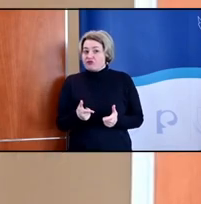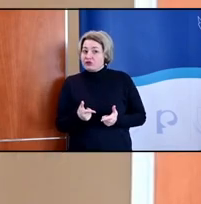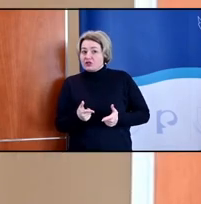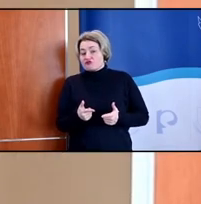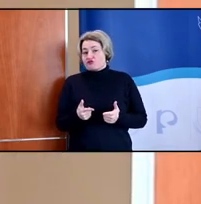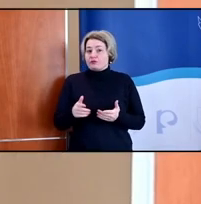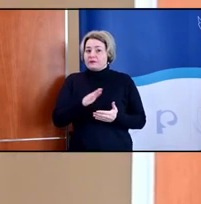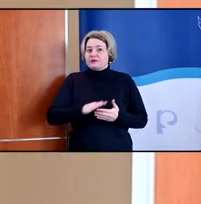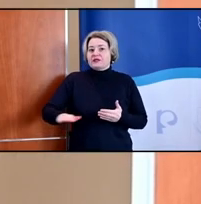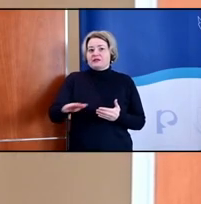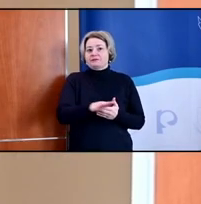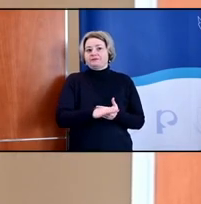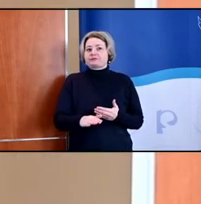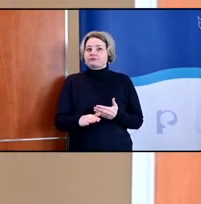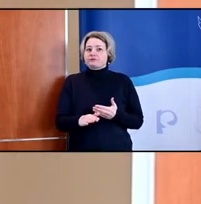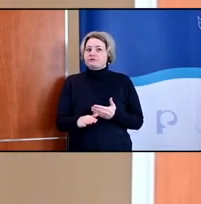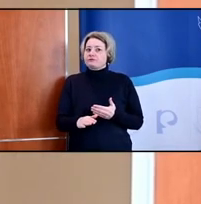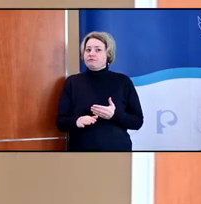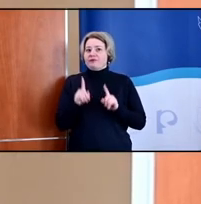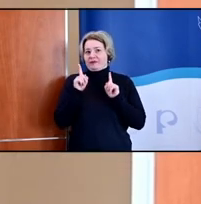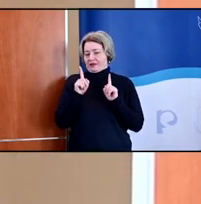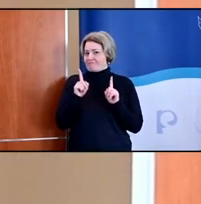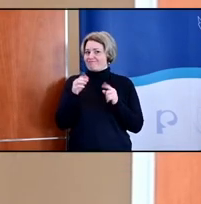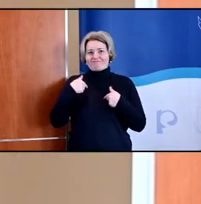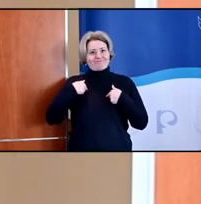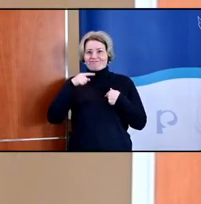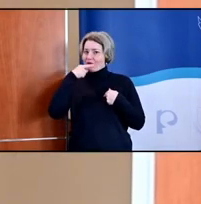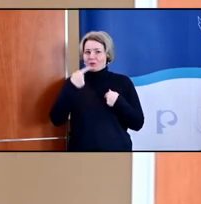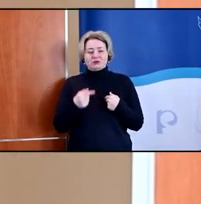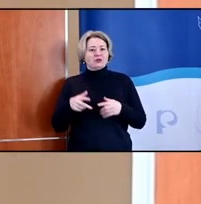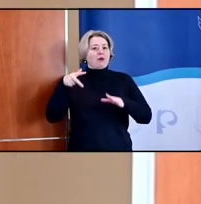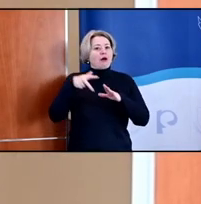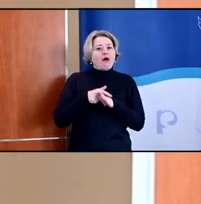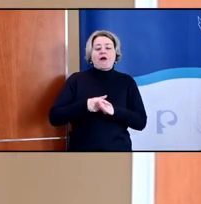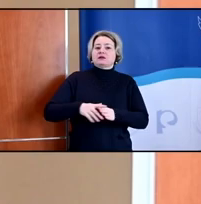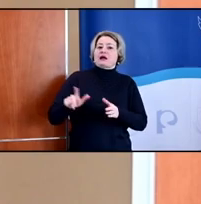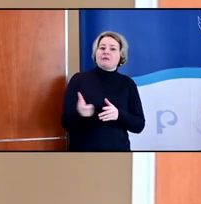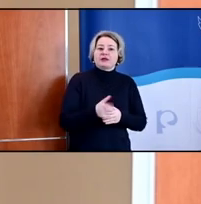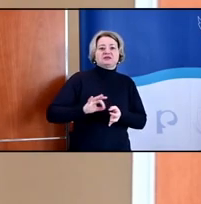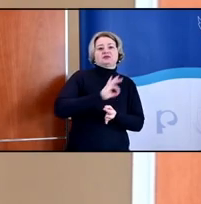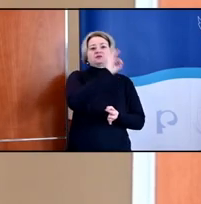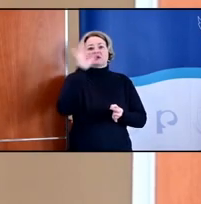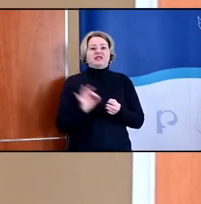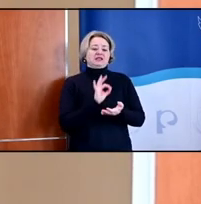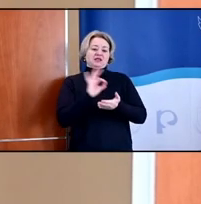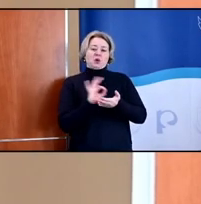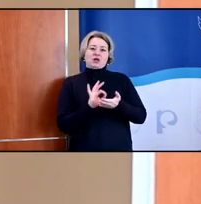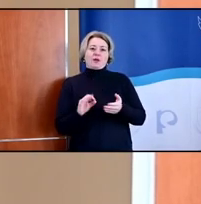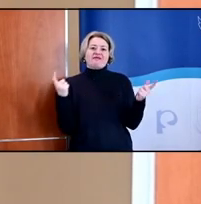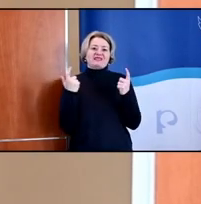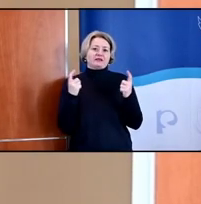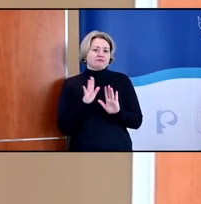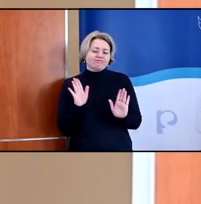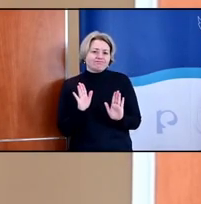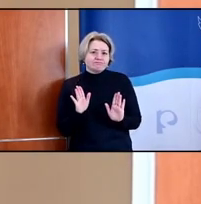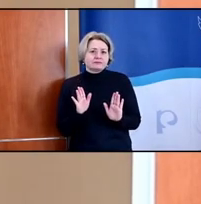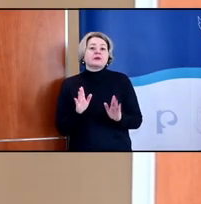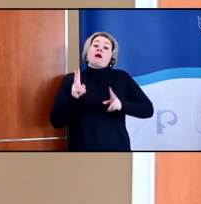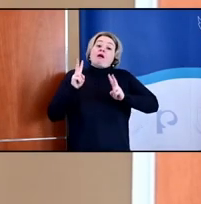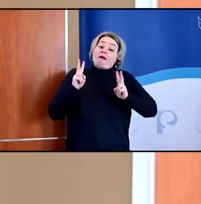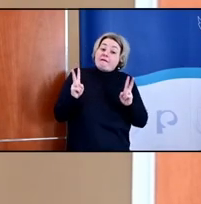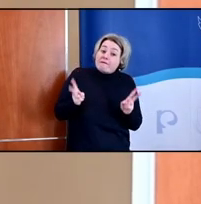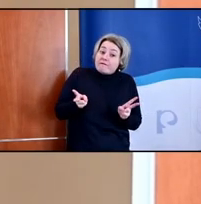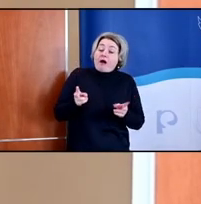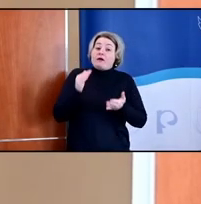nem úgy kommunikáltuk hogy ez egy akadálymentes irodalmi fesztivál hanem ez egy olyan irodalmi fesztivál ahol vannak programok